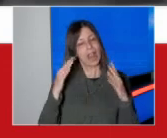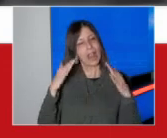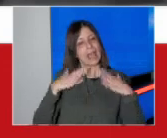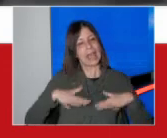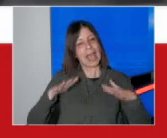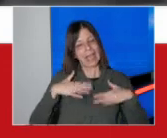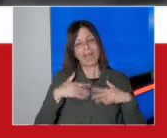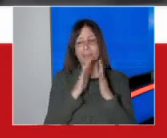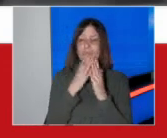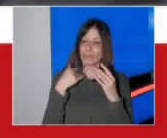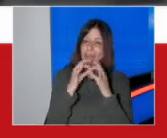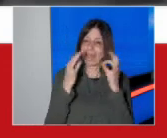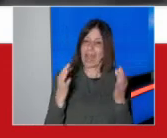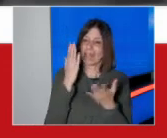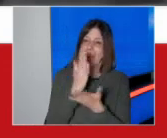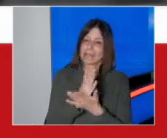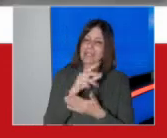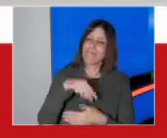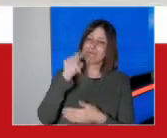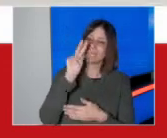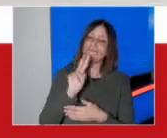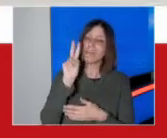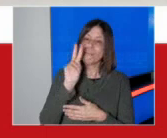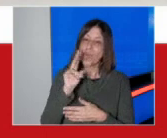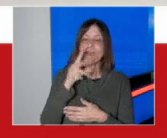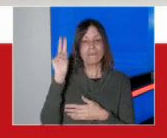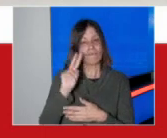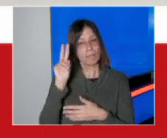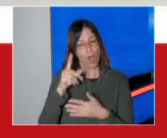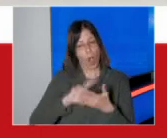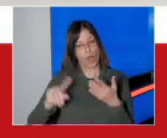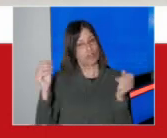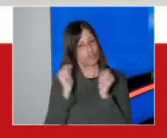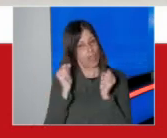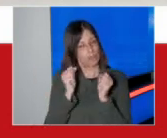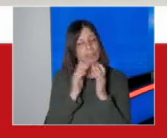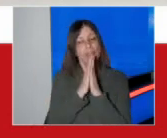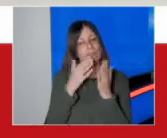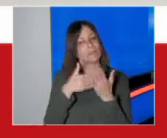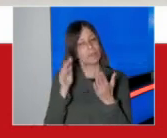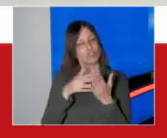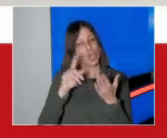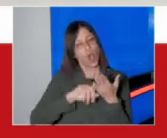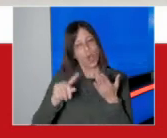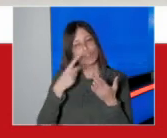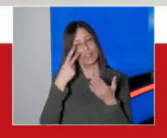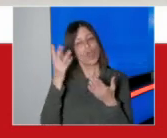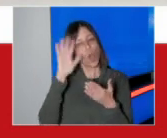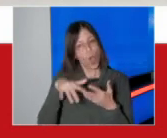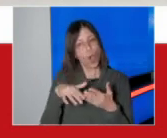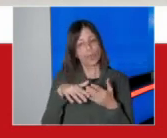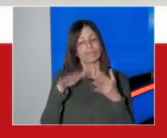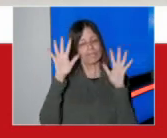אנחנו בתחילת אמצע פברואר, בפברואר הוא חודש קר, נקווה מאוד שבהמשך החודש אנחנו נראה עוד איזושהי מערכת